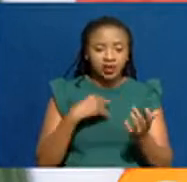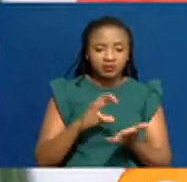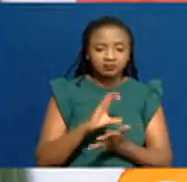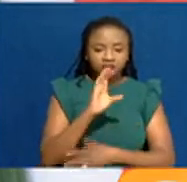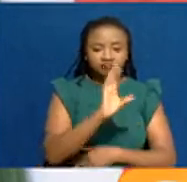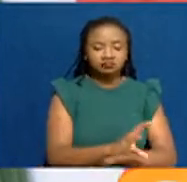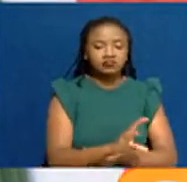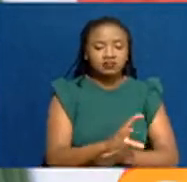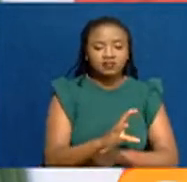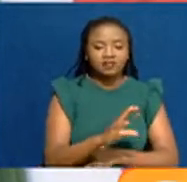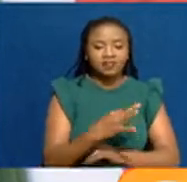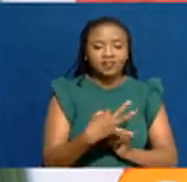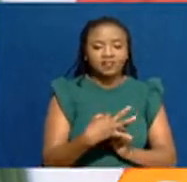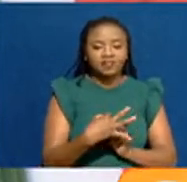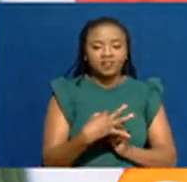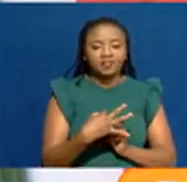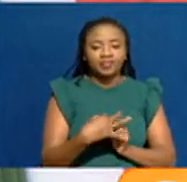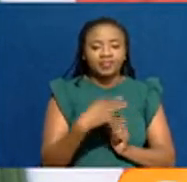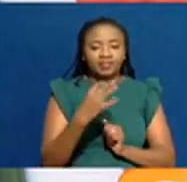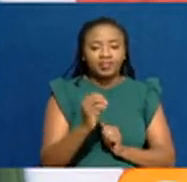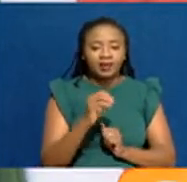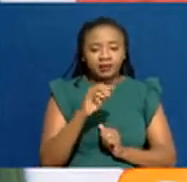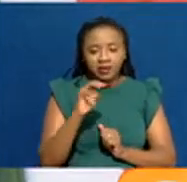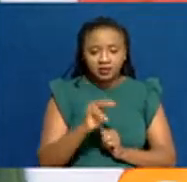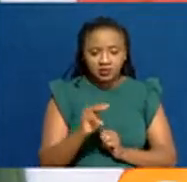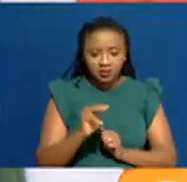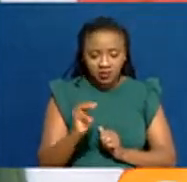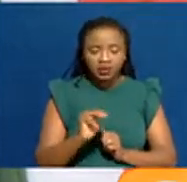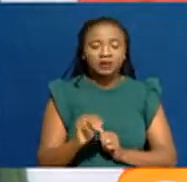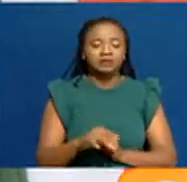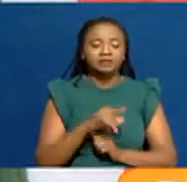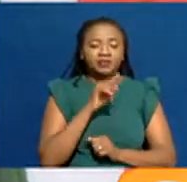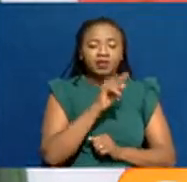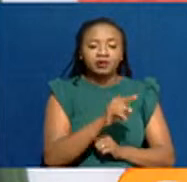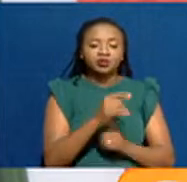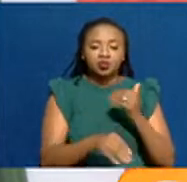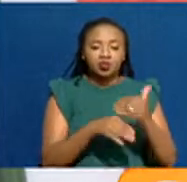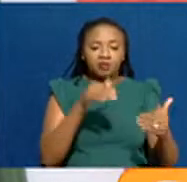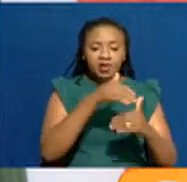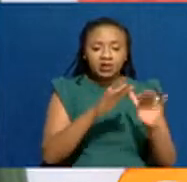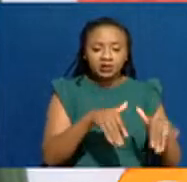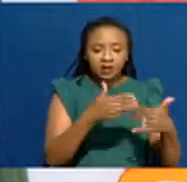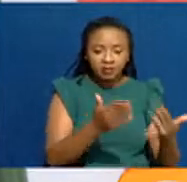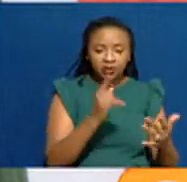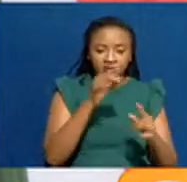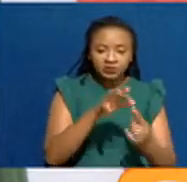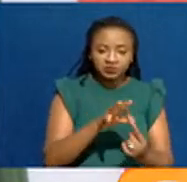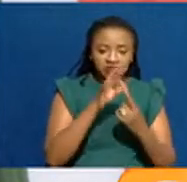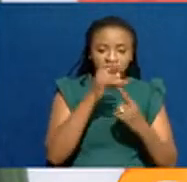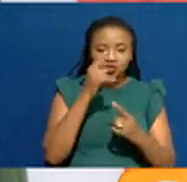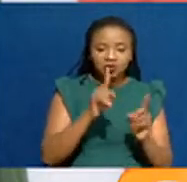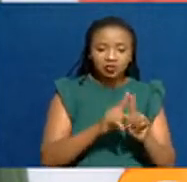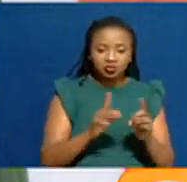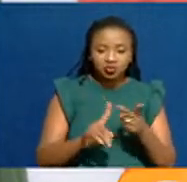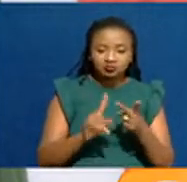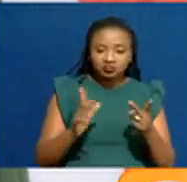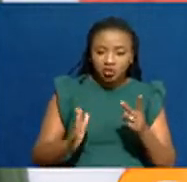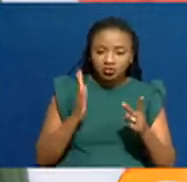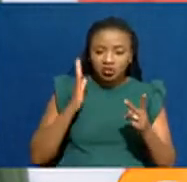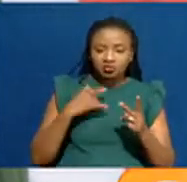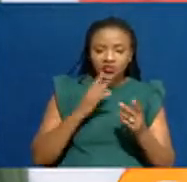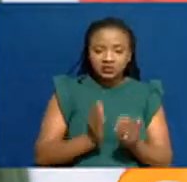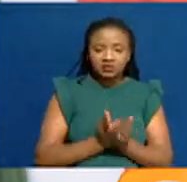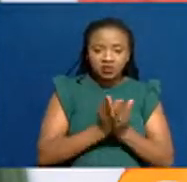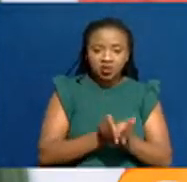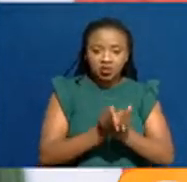special coast guard facility. Na pia tutaongeza ile security boats